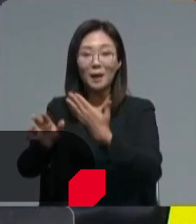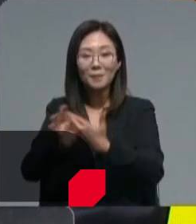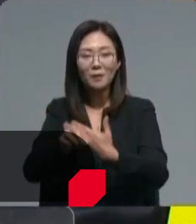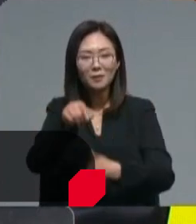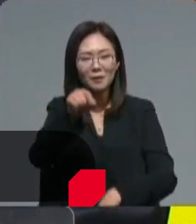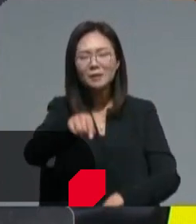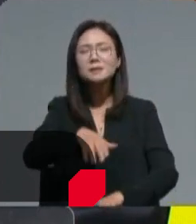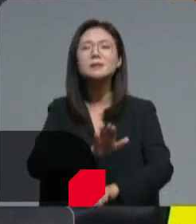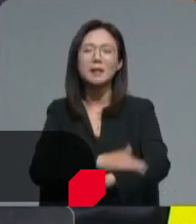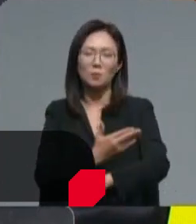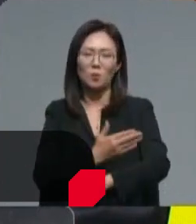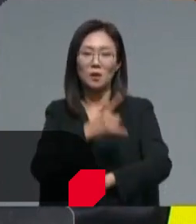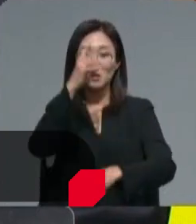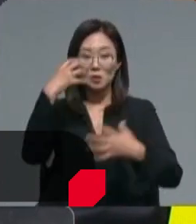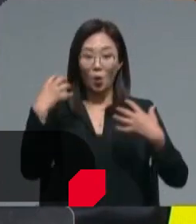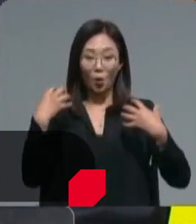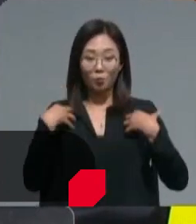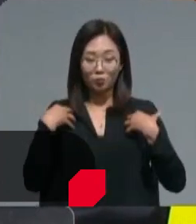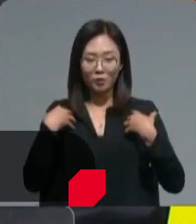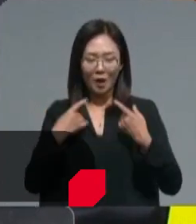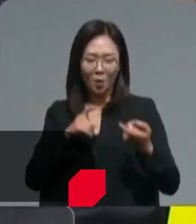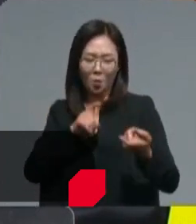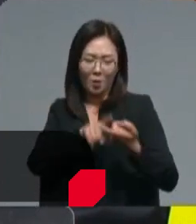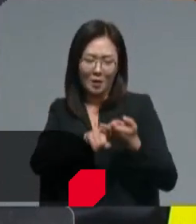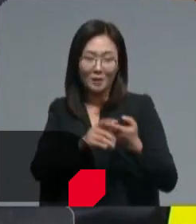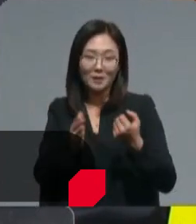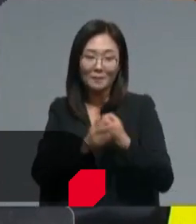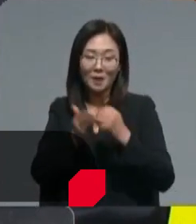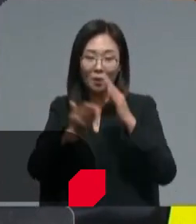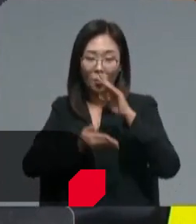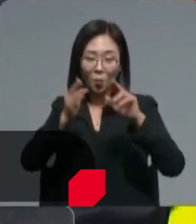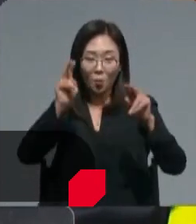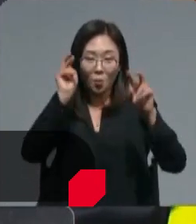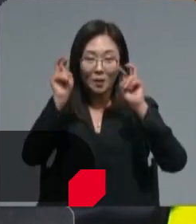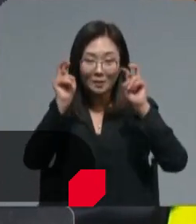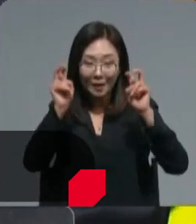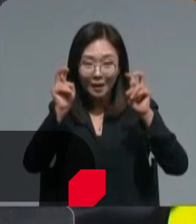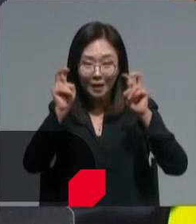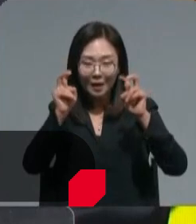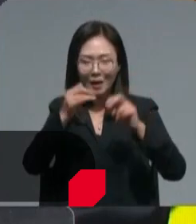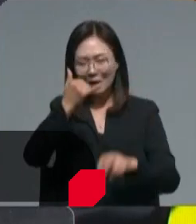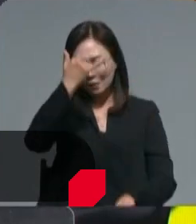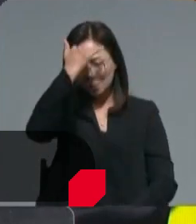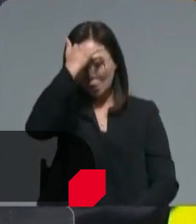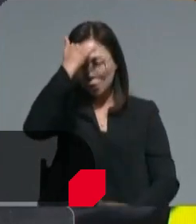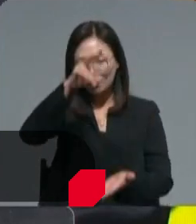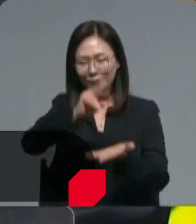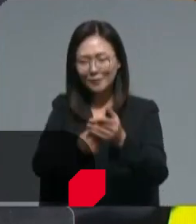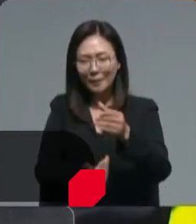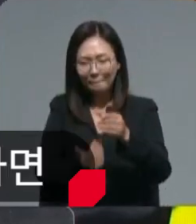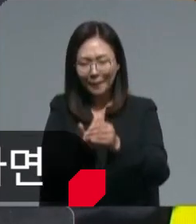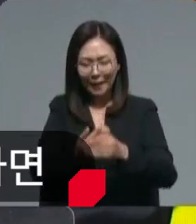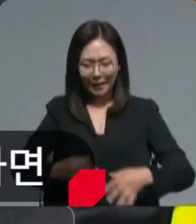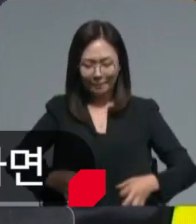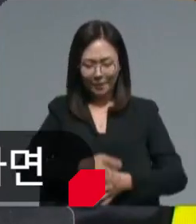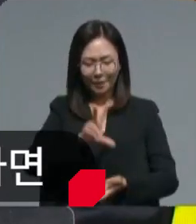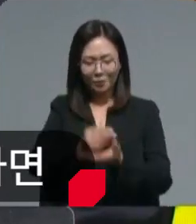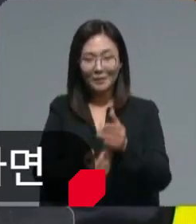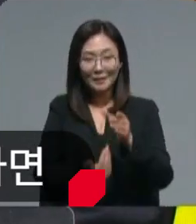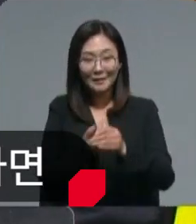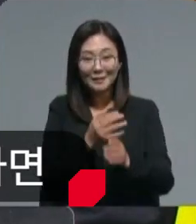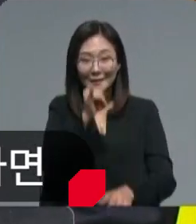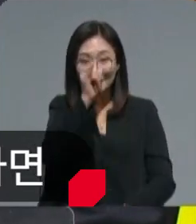하는 경우가 정부 입김에 의해 가지고 이런 공기업들이 도덕적 해이를 일으키는 경우가 많고 대표적인